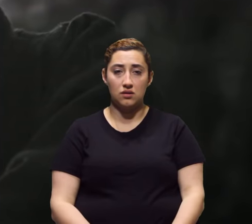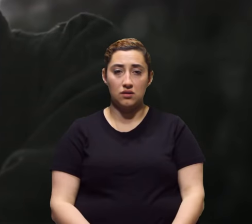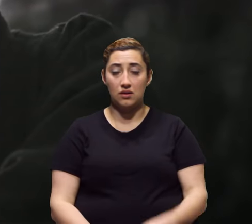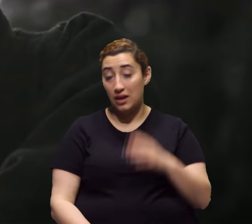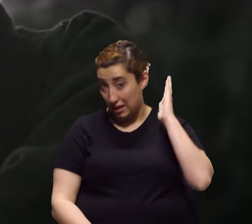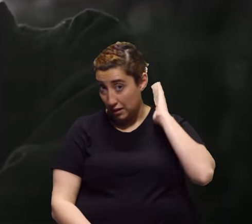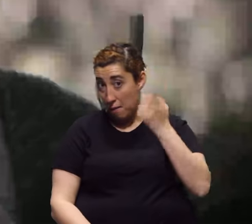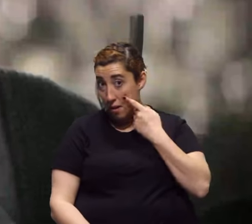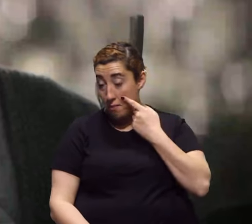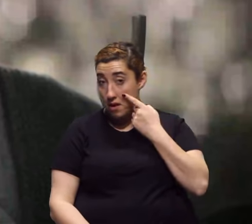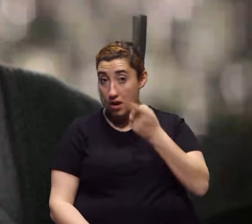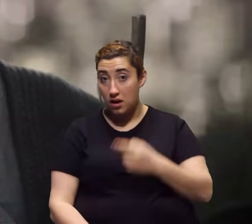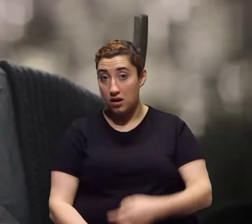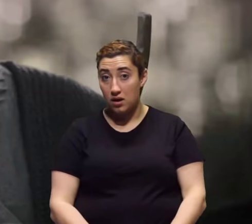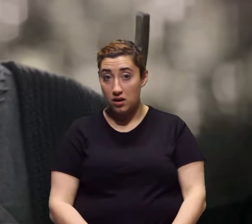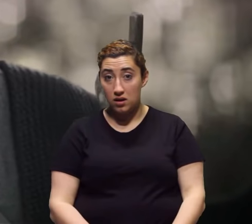Ensesine bak, ensesine.